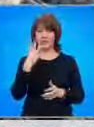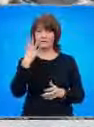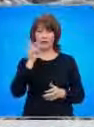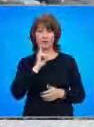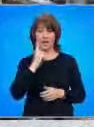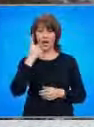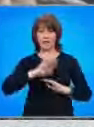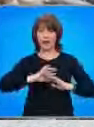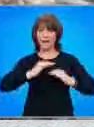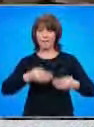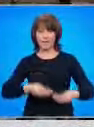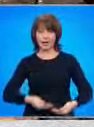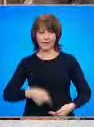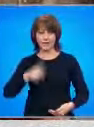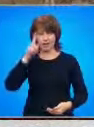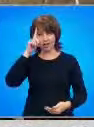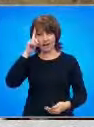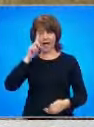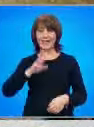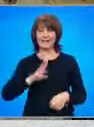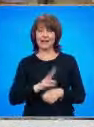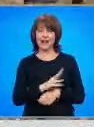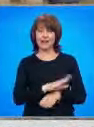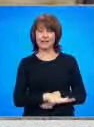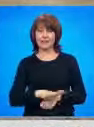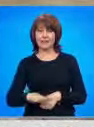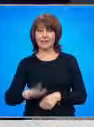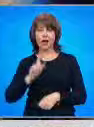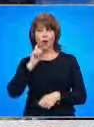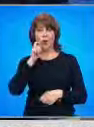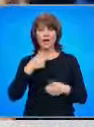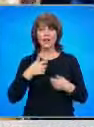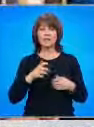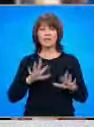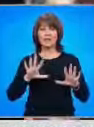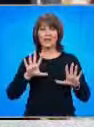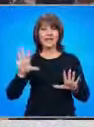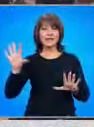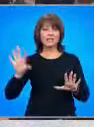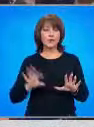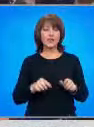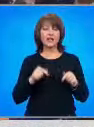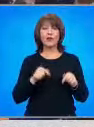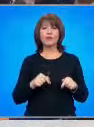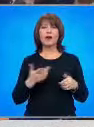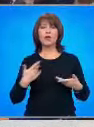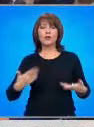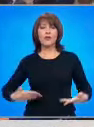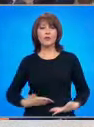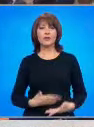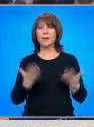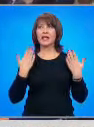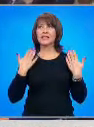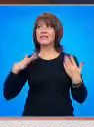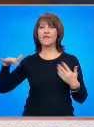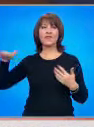бременна жена и 13 деца. Украина разполага само с 10% от това, което й е необходимо за въздушна отбрана,